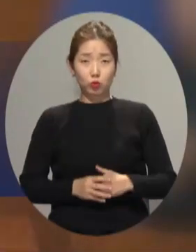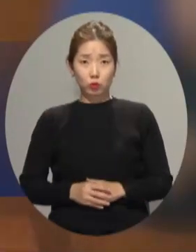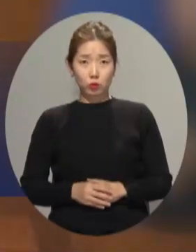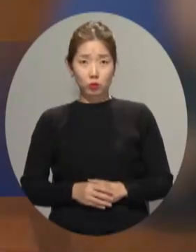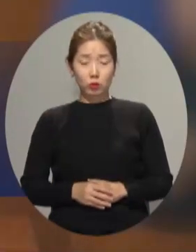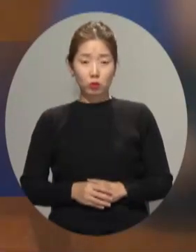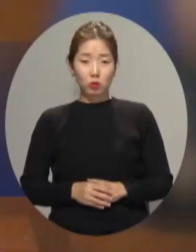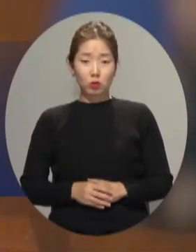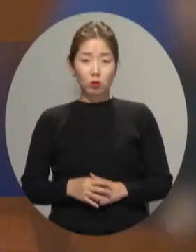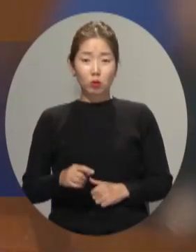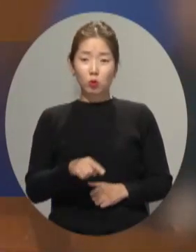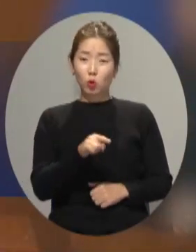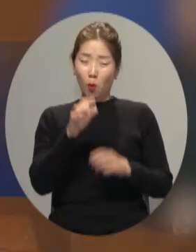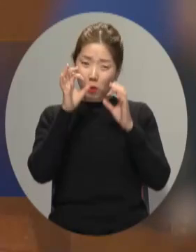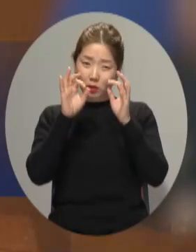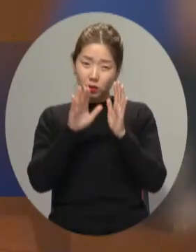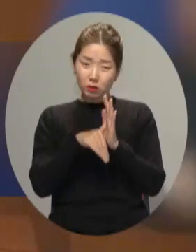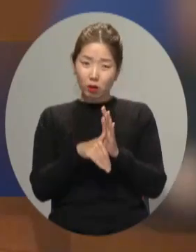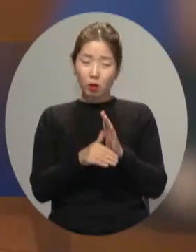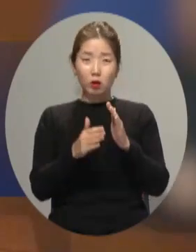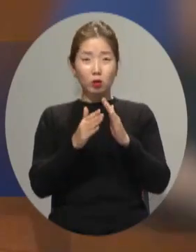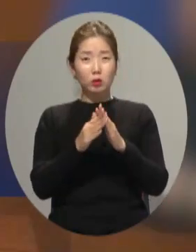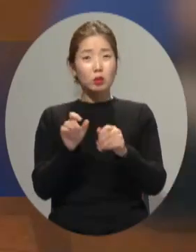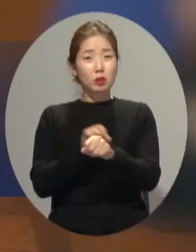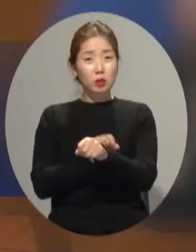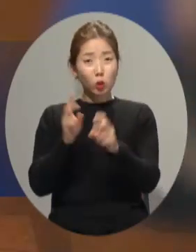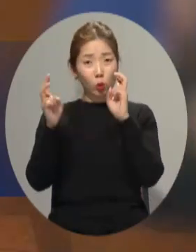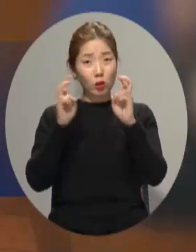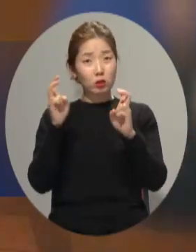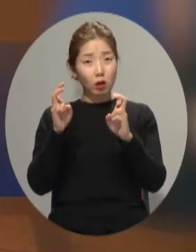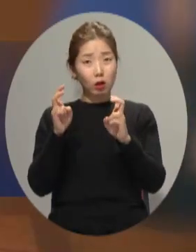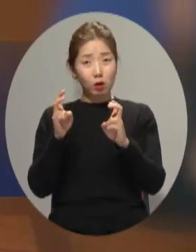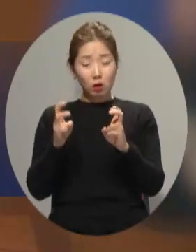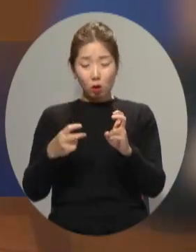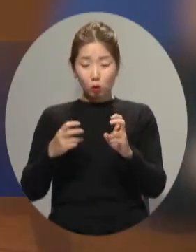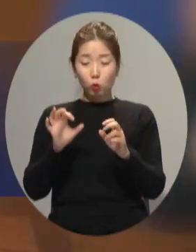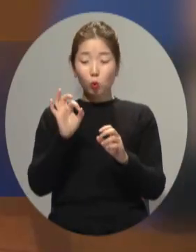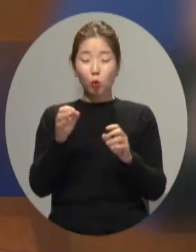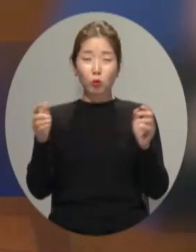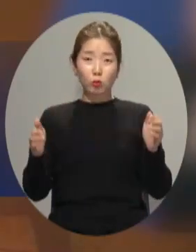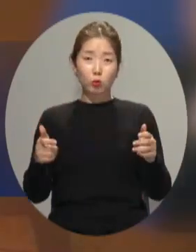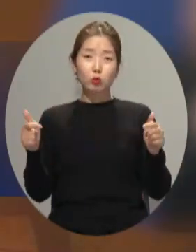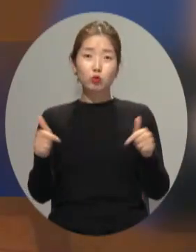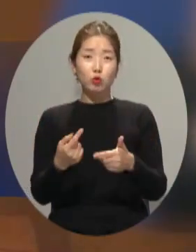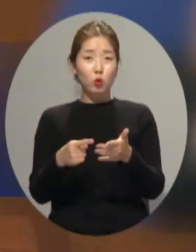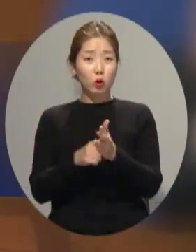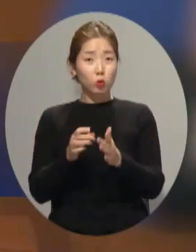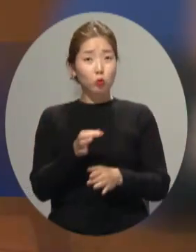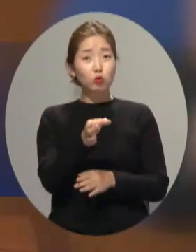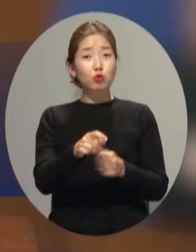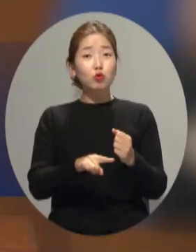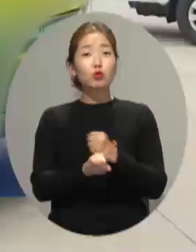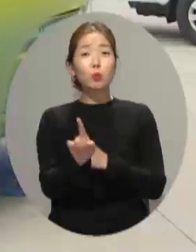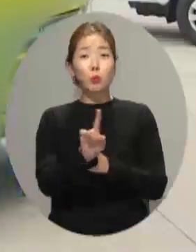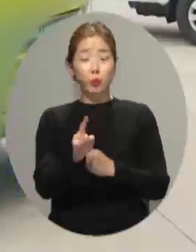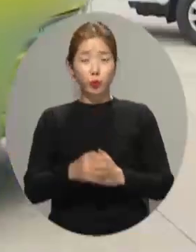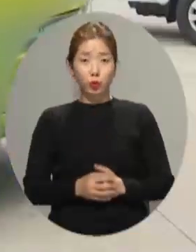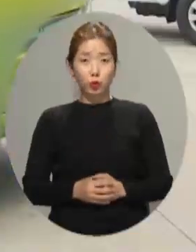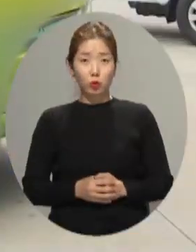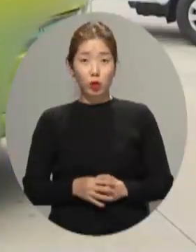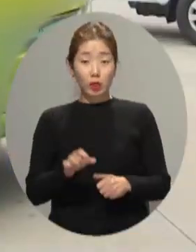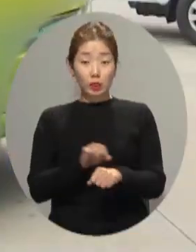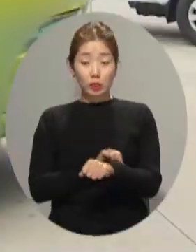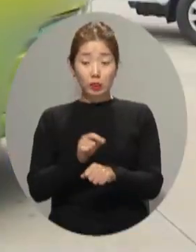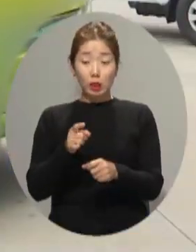것입니다. 근시안적인 시각으로 굳이 나서서 특정 업체의 재정 부담을 감안하여 선집행을 해야만 하는 이유가 있는지.